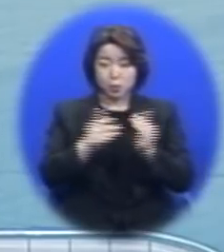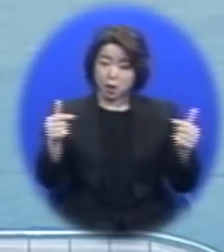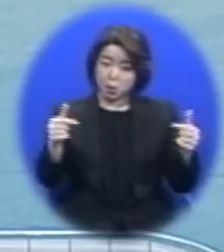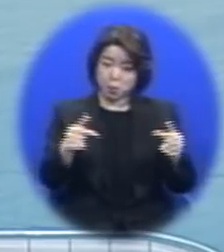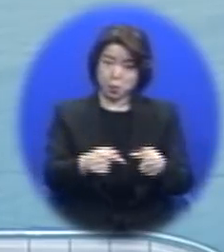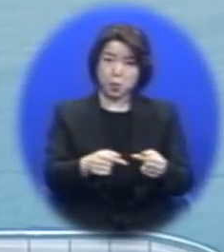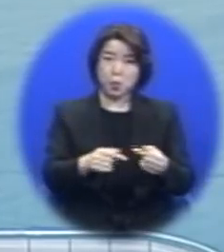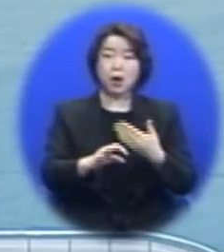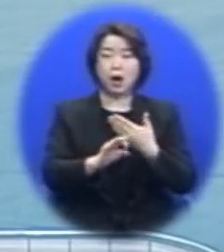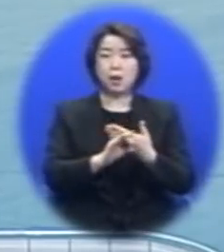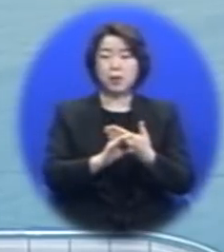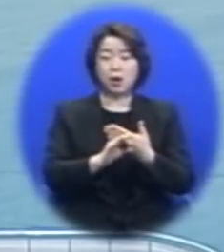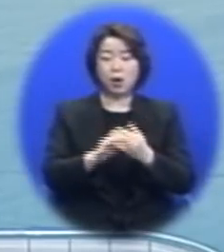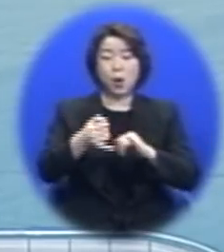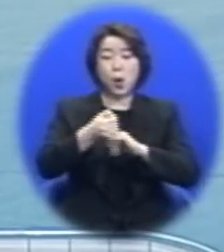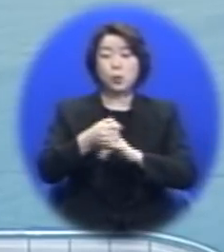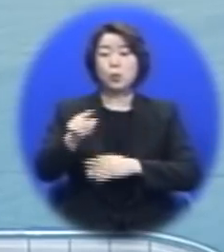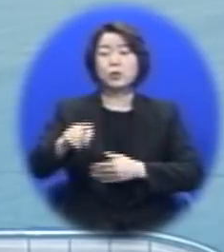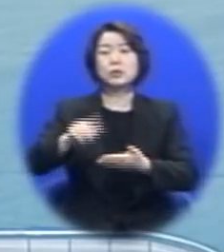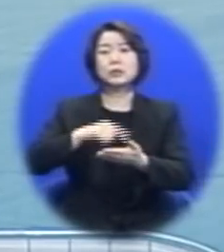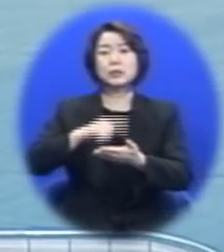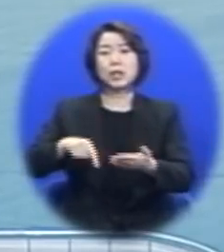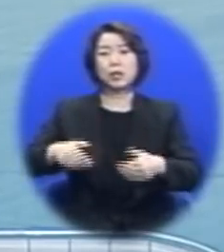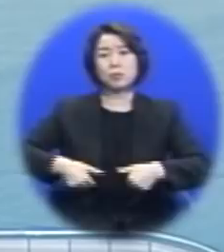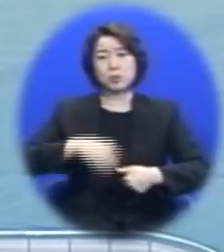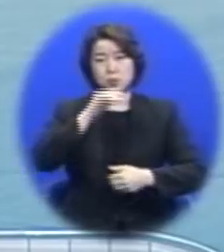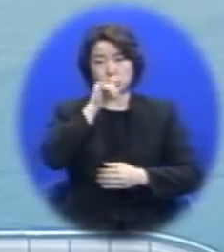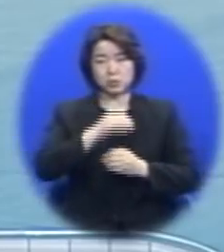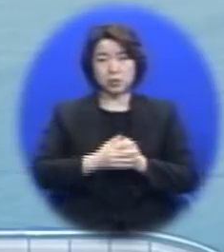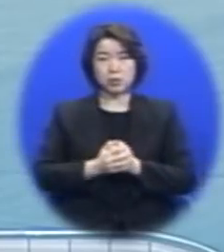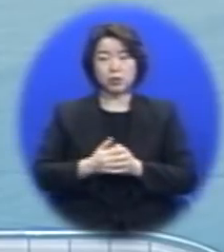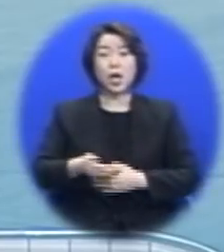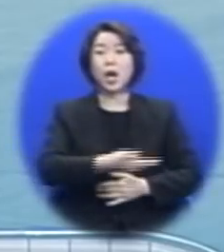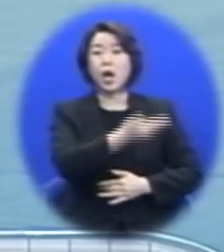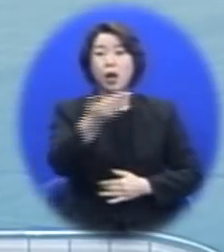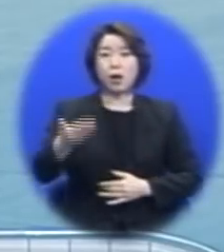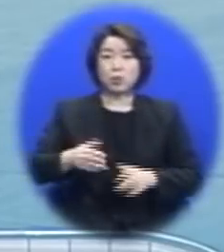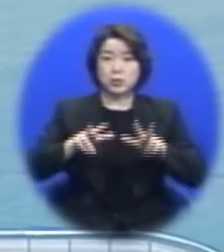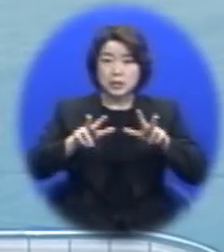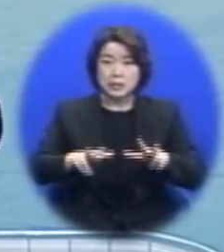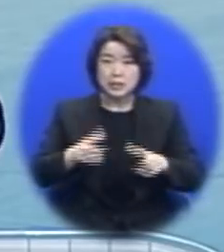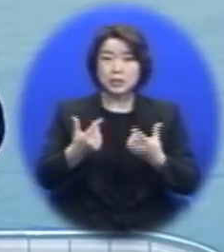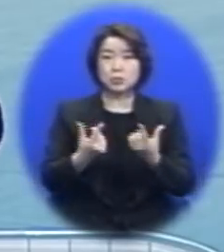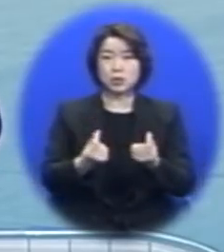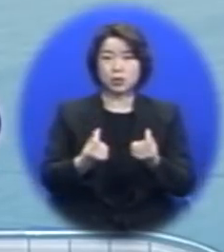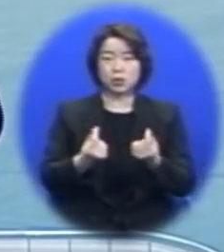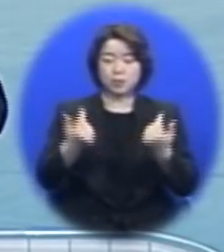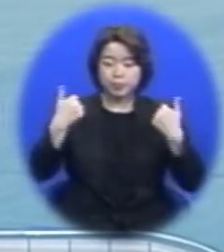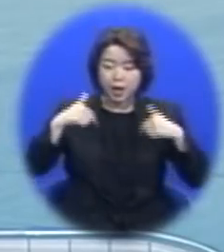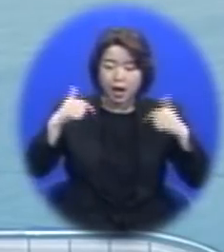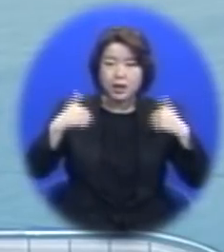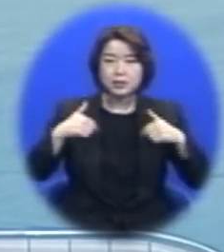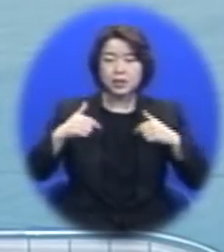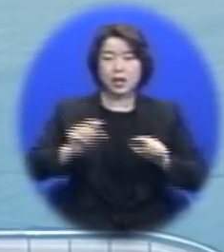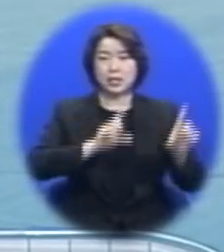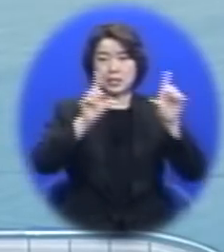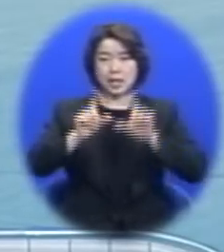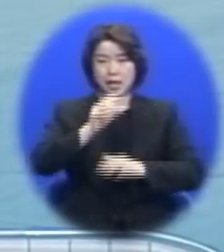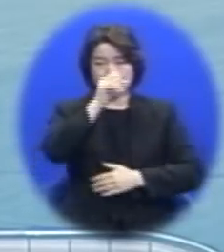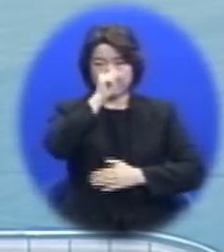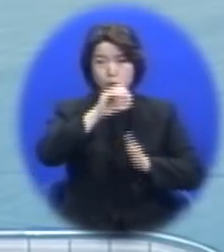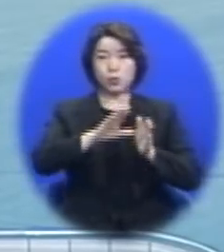그러면 반드시 그 대가를 지불하게 됩니다. 여러분, 지금처럼 언제나 살기 좋은